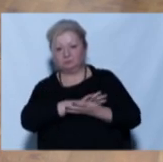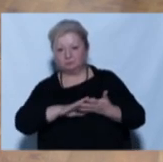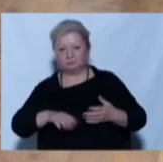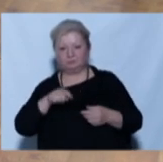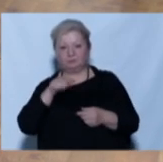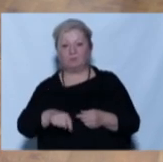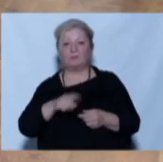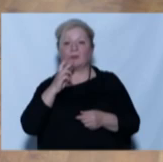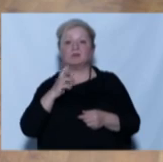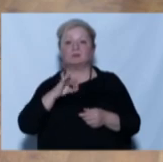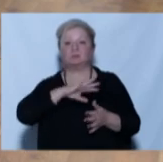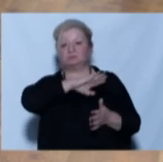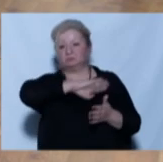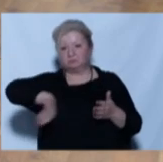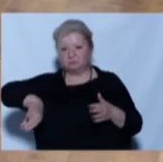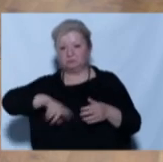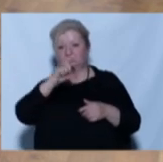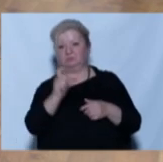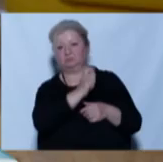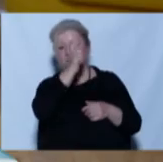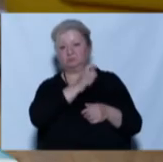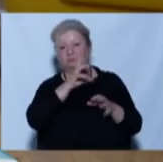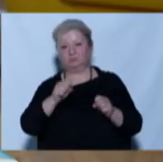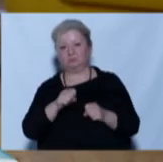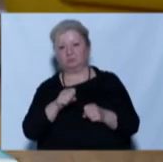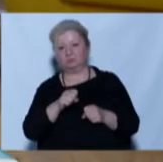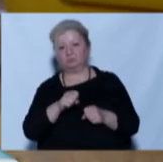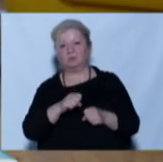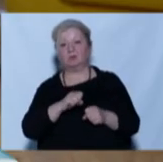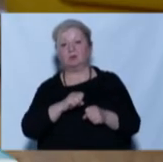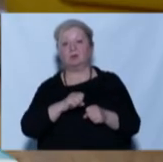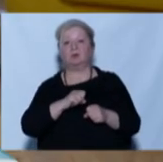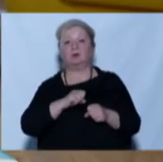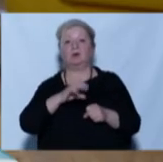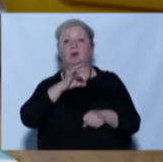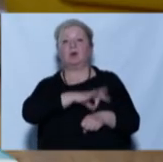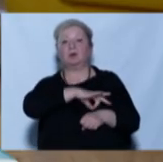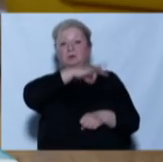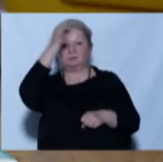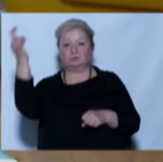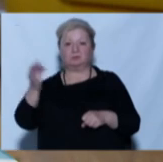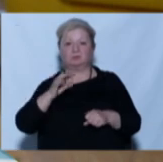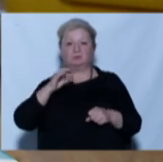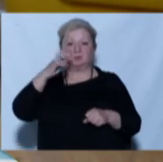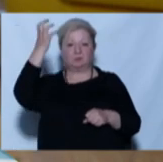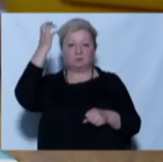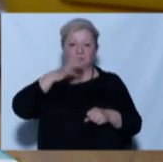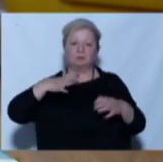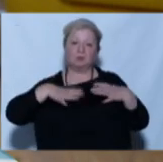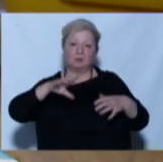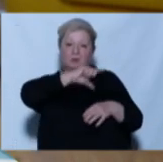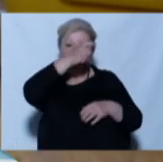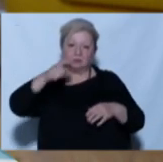გზიდან ჩამოიშორა, აღმოსავლეთ კავკასიის დაპყრობას შეუდგა და ეს